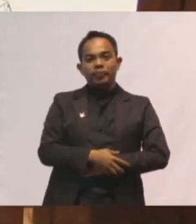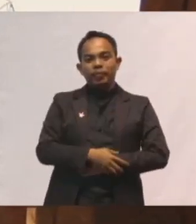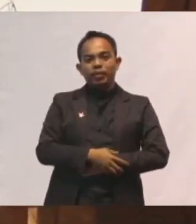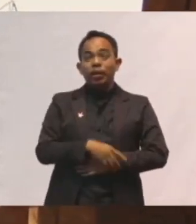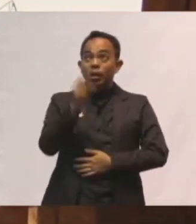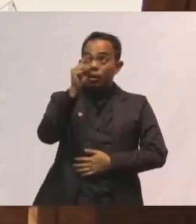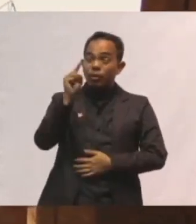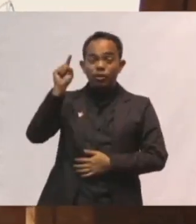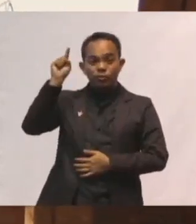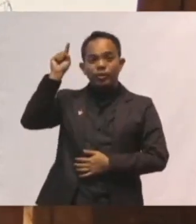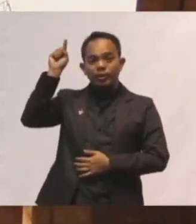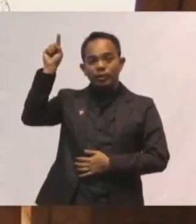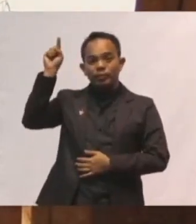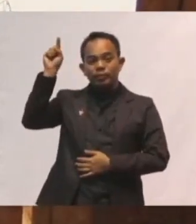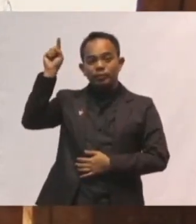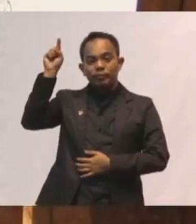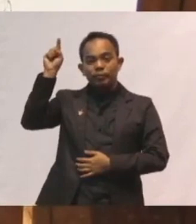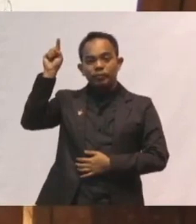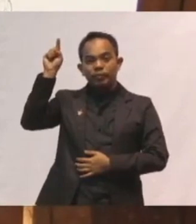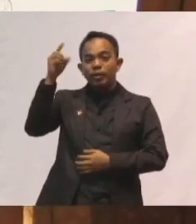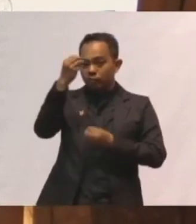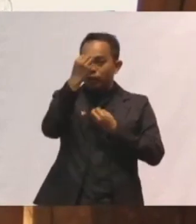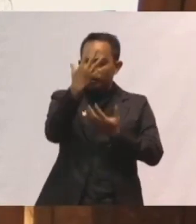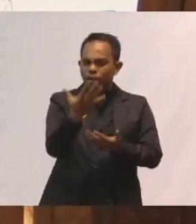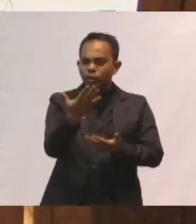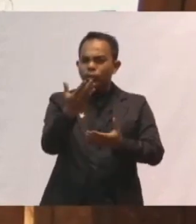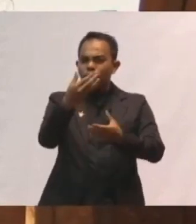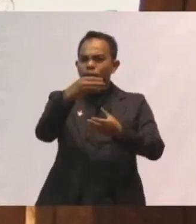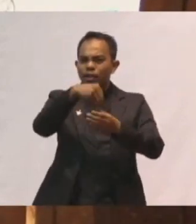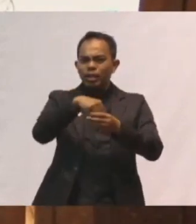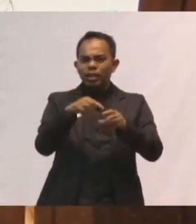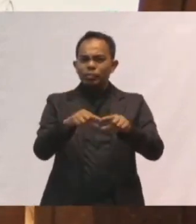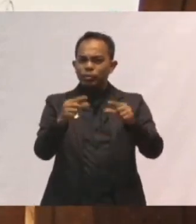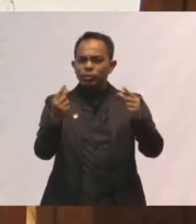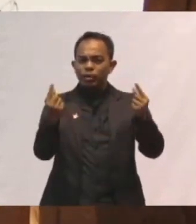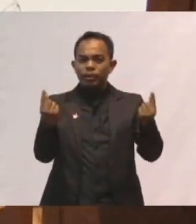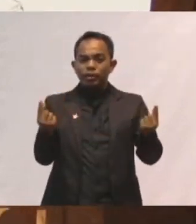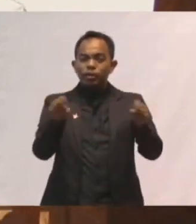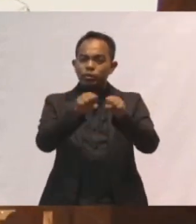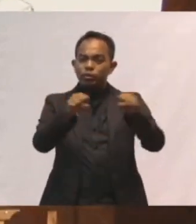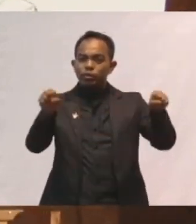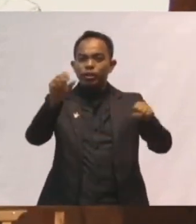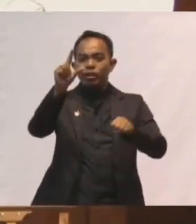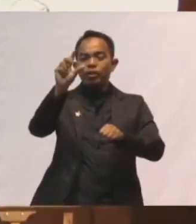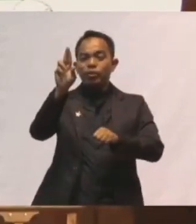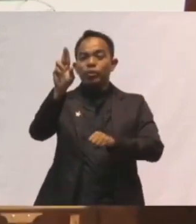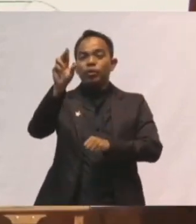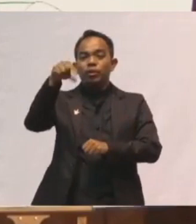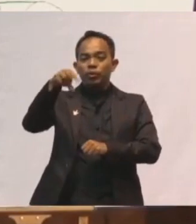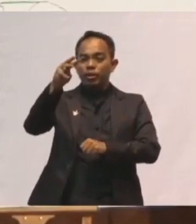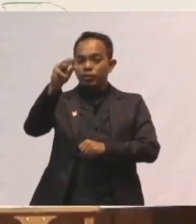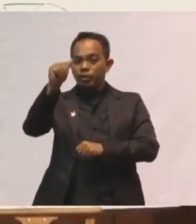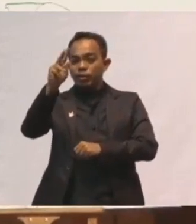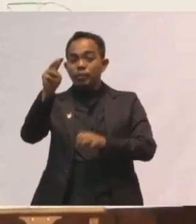Allah Subhanahu wa Taala berfirman dalam Al-Quran ini, surah Luqman ayat ke-14